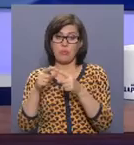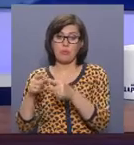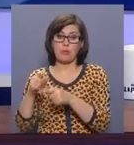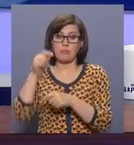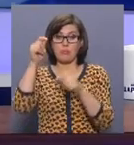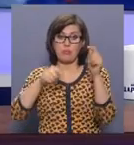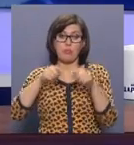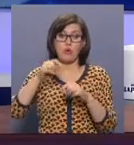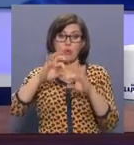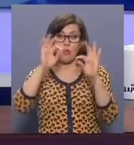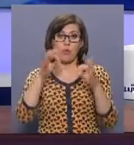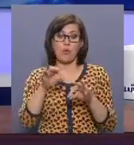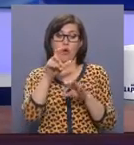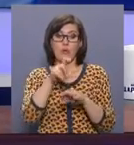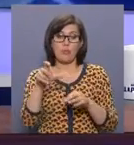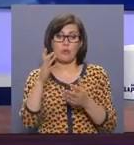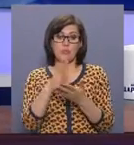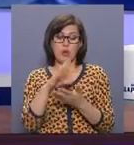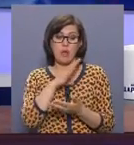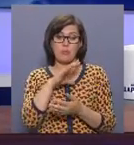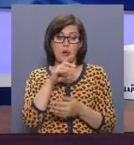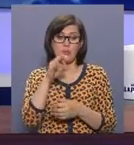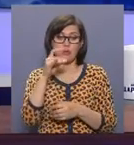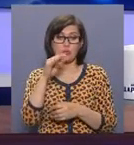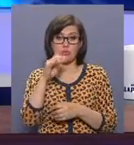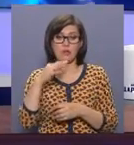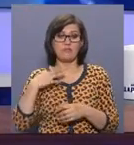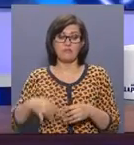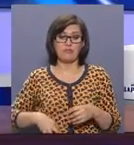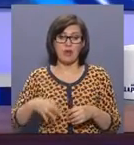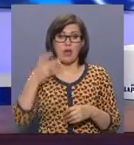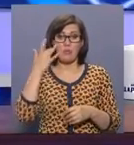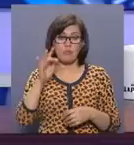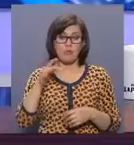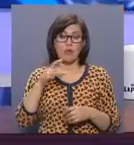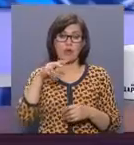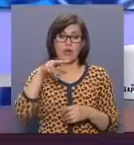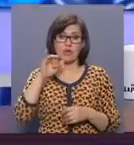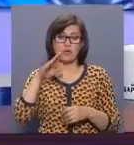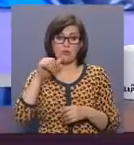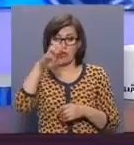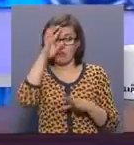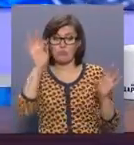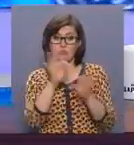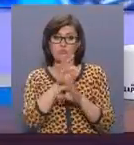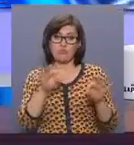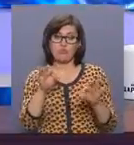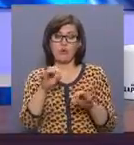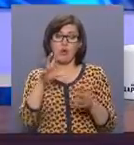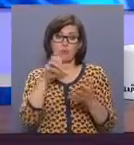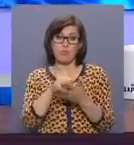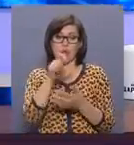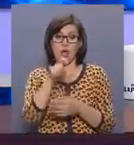келген өнерпаздар жиналыпты. Олардың арасында Башқұртстан, Франция, АҚШ, Литва елінен келген музыканттар да бар.